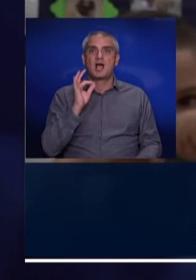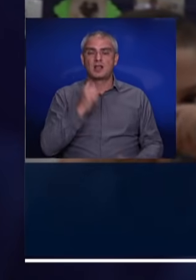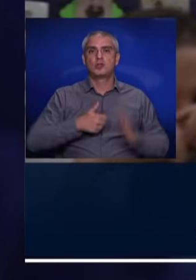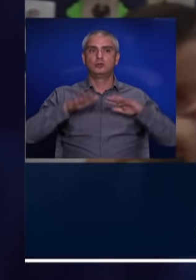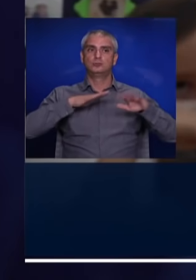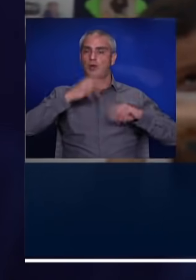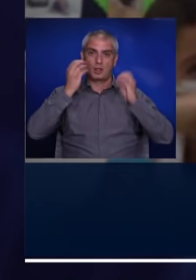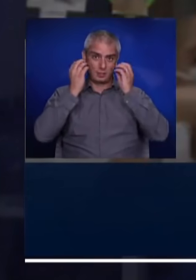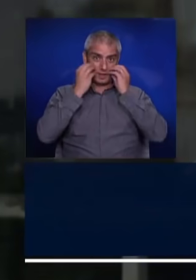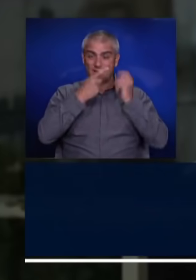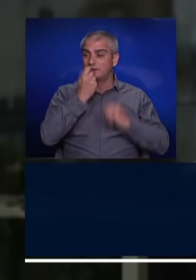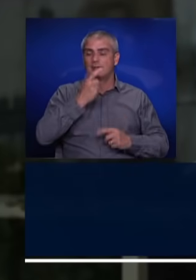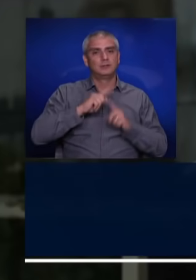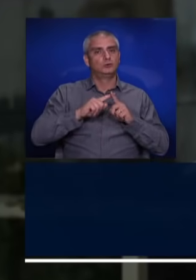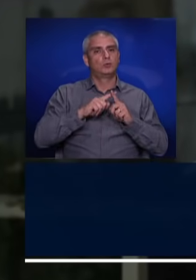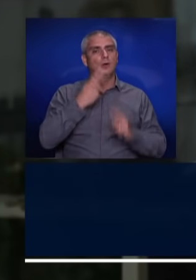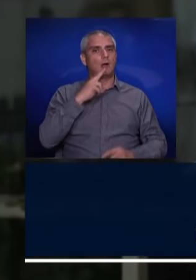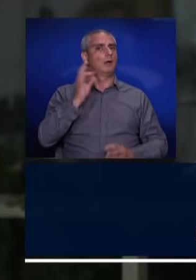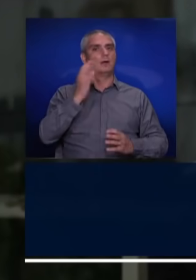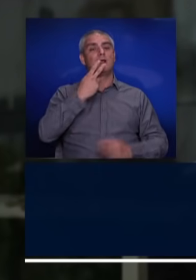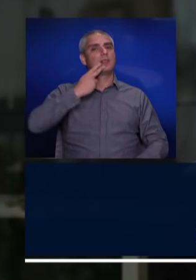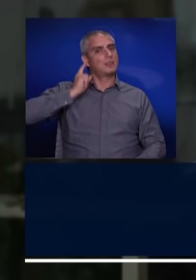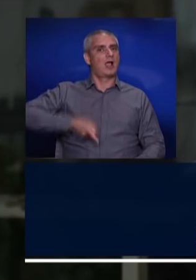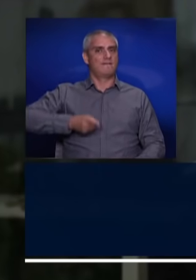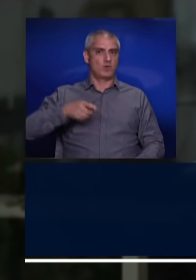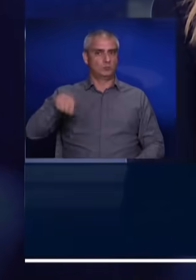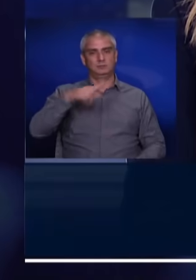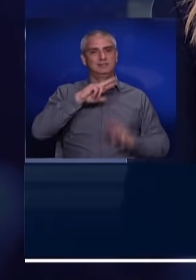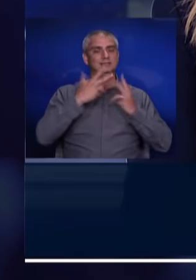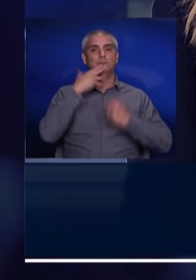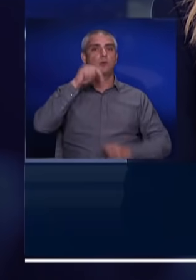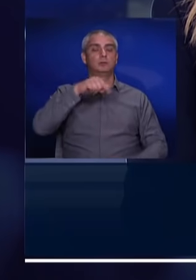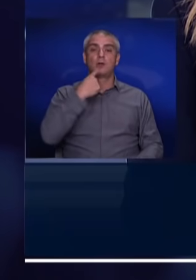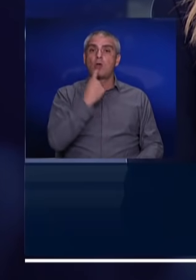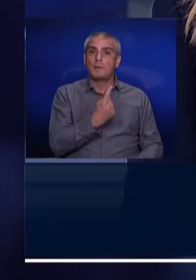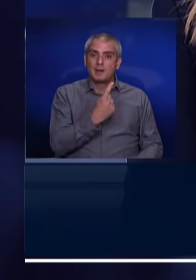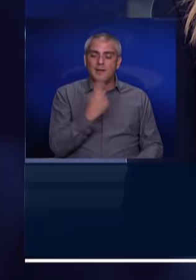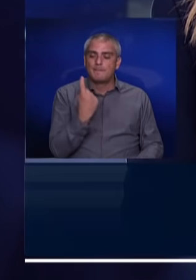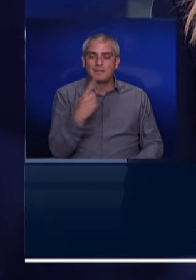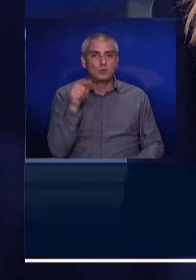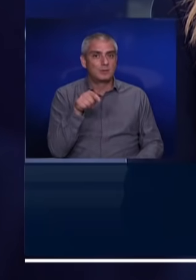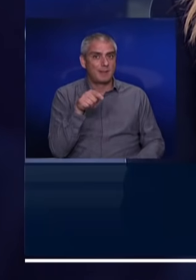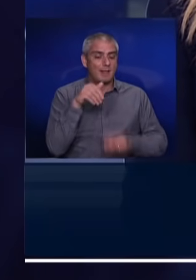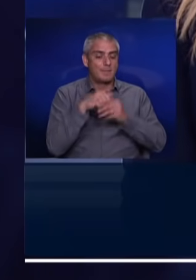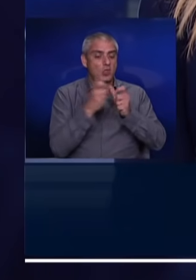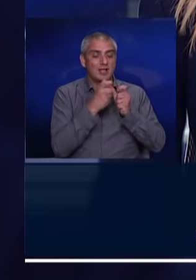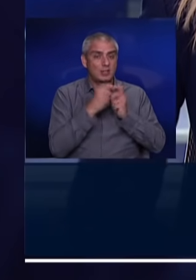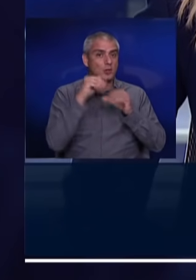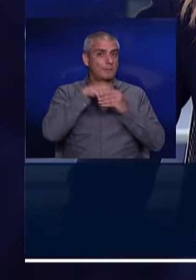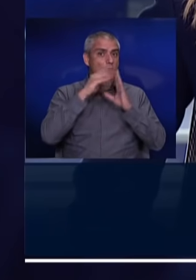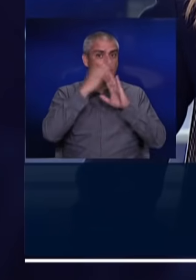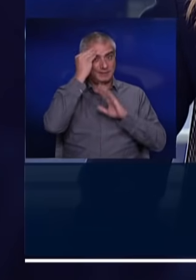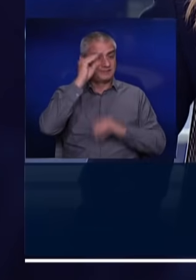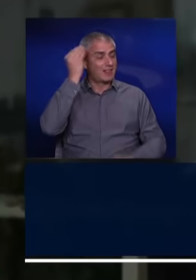נפתלי בנט בכמעט סוג של הצהרה או התחייבות כלפי הציבור הישראלי אומר, הבידודים הללו בכיתות, בבתי הספר,